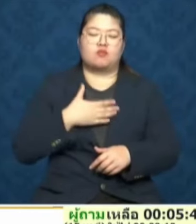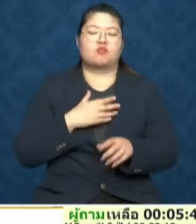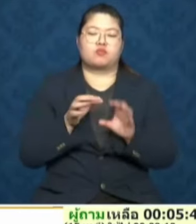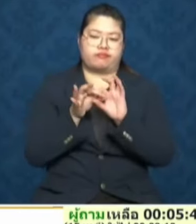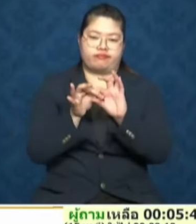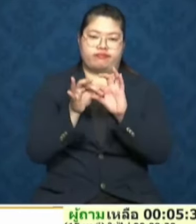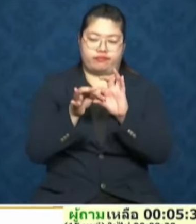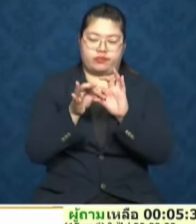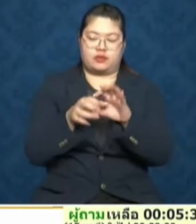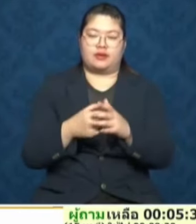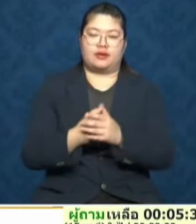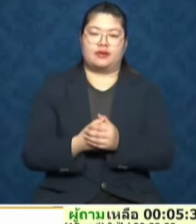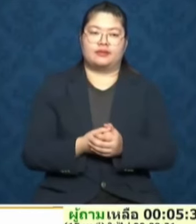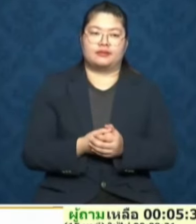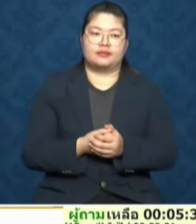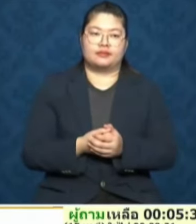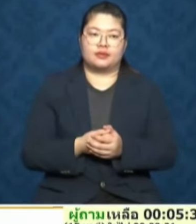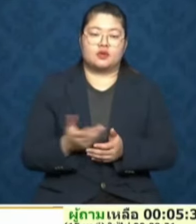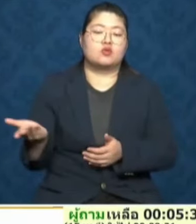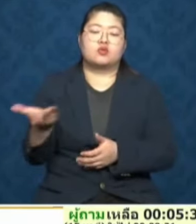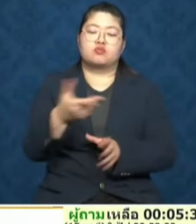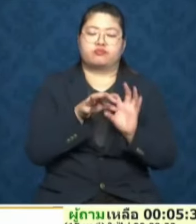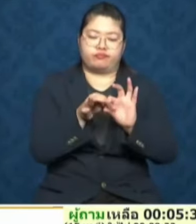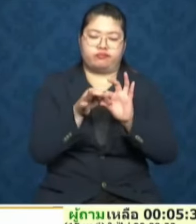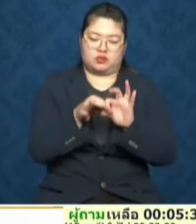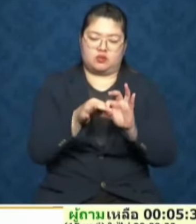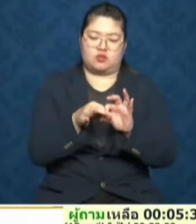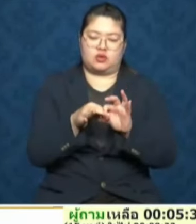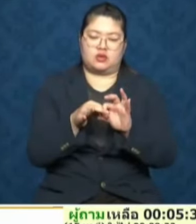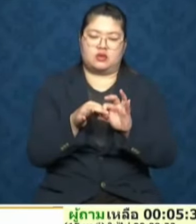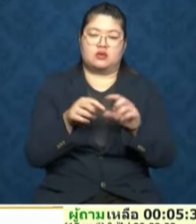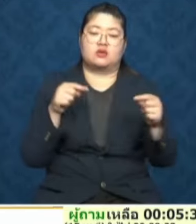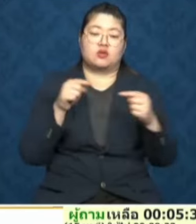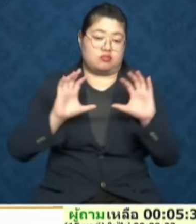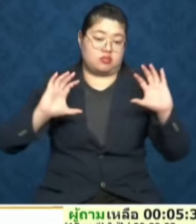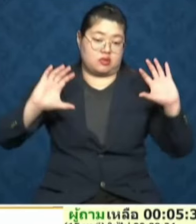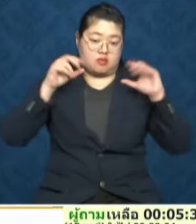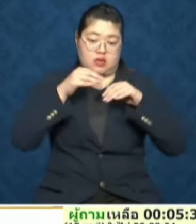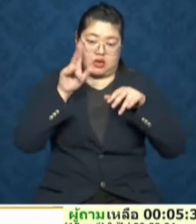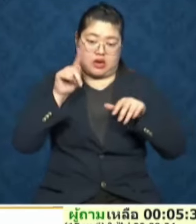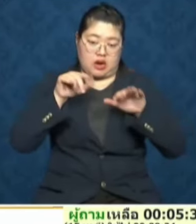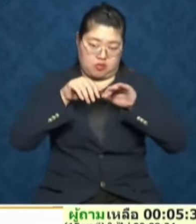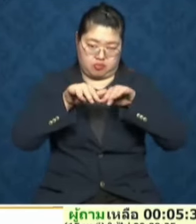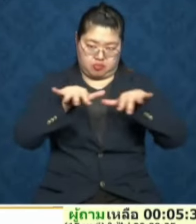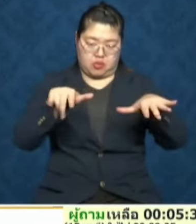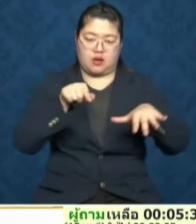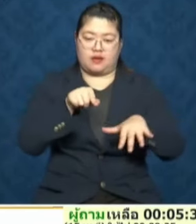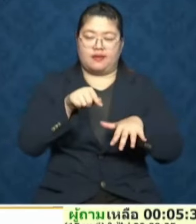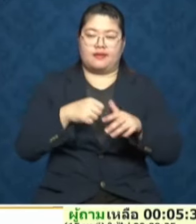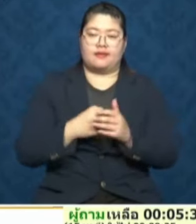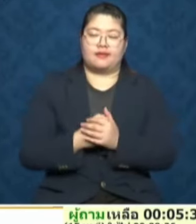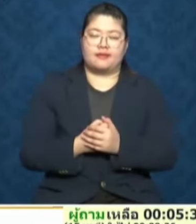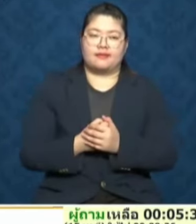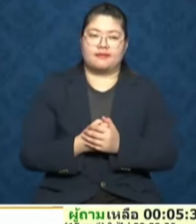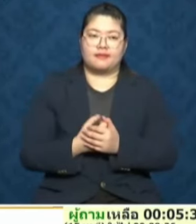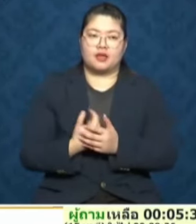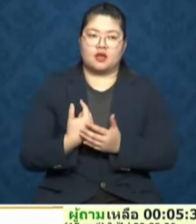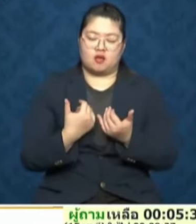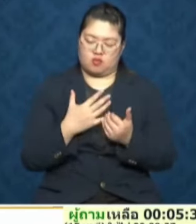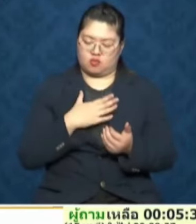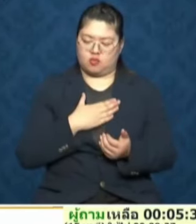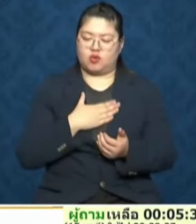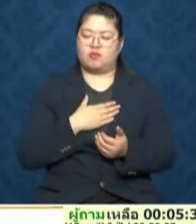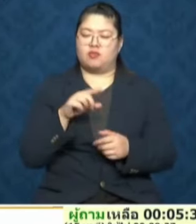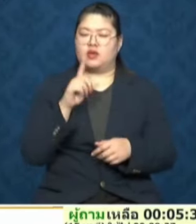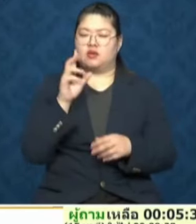องนี้พีนวปรริชาชนเพสมาชิ่ ½ท่านก quatreกัวลในเรื่องการสื่อส่ารรรฐบาลเรื่องนี้จๆ เป็ที่มาที่ผมได้ตั้